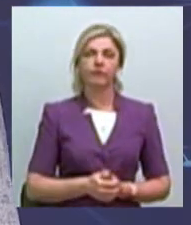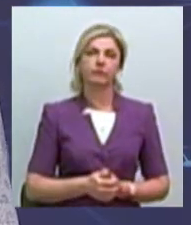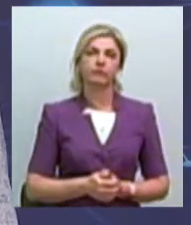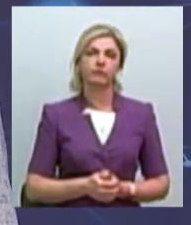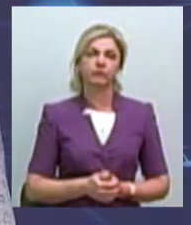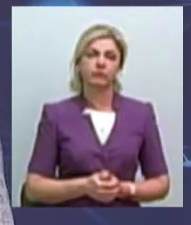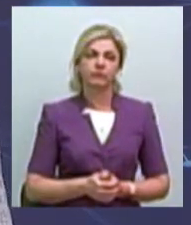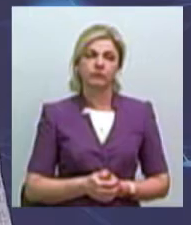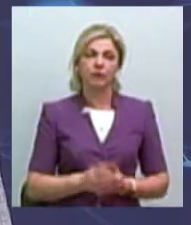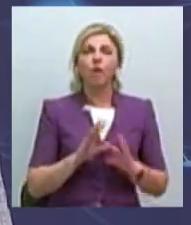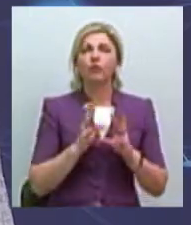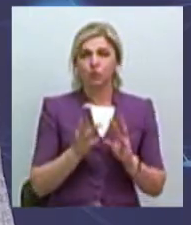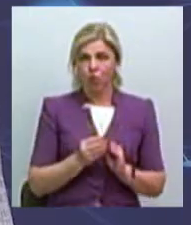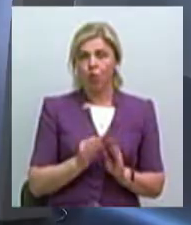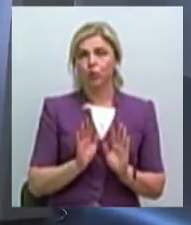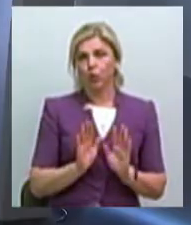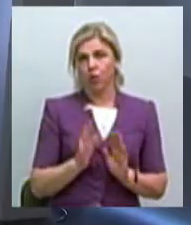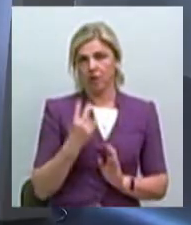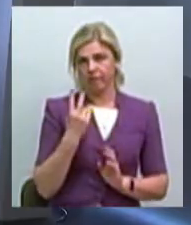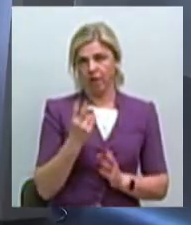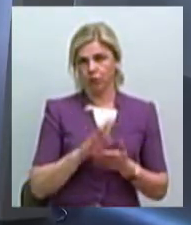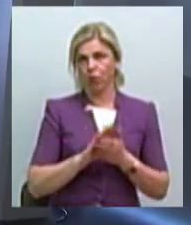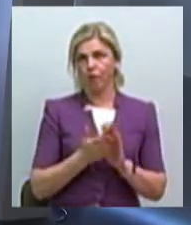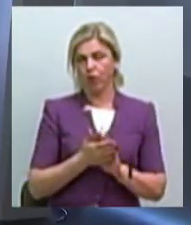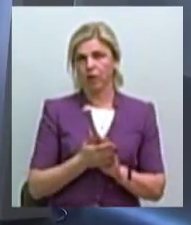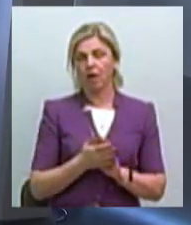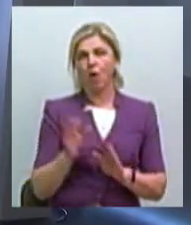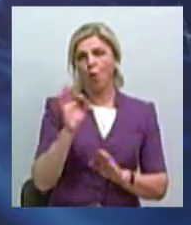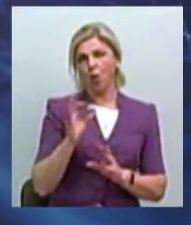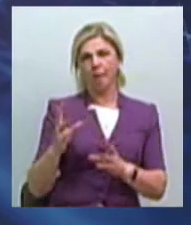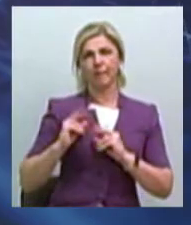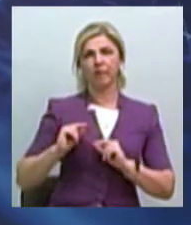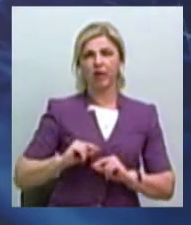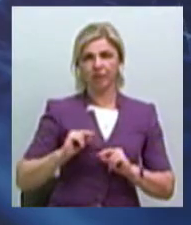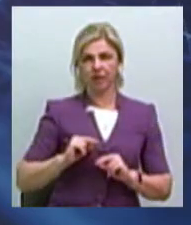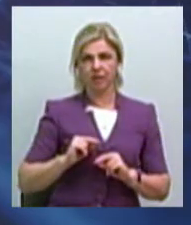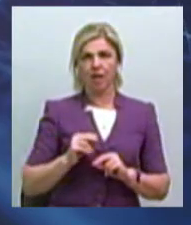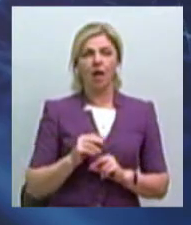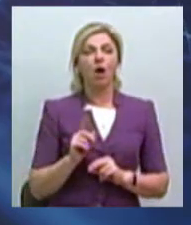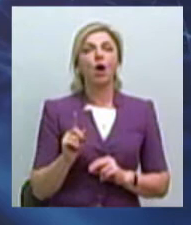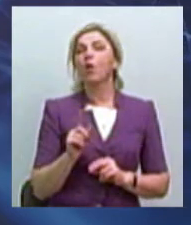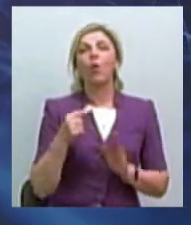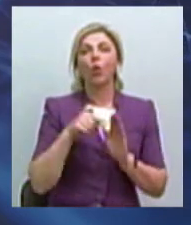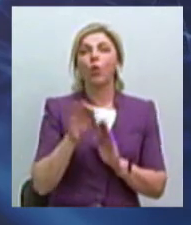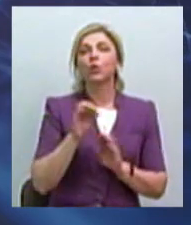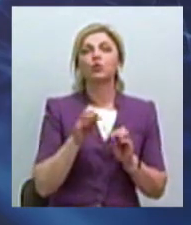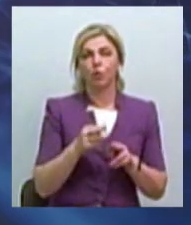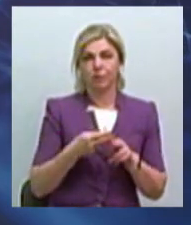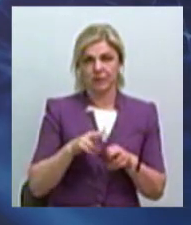маємо всього-навсього тільки два договори міжмуніципального співробітництва. Які це договори?